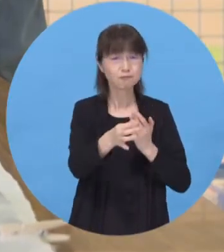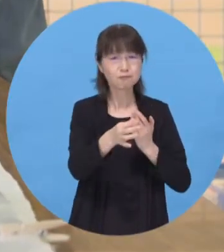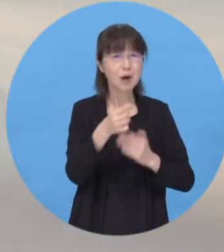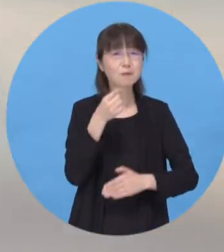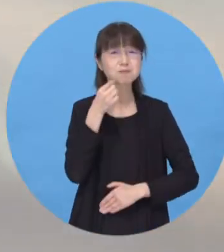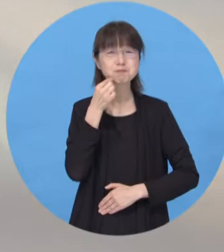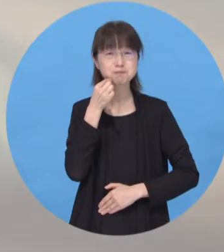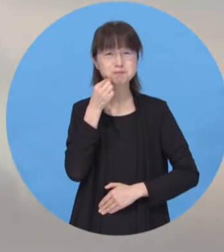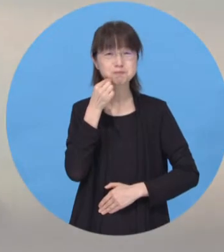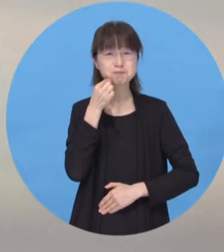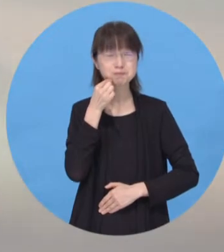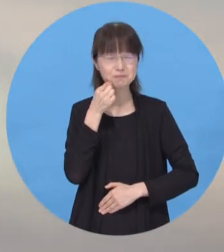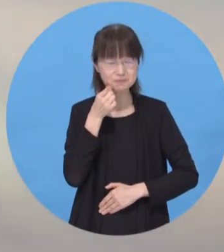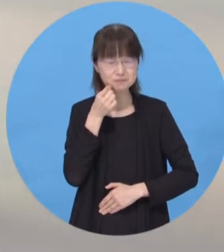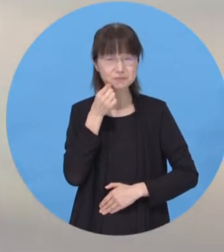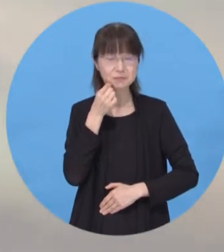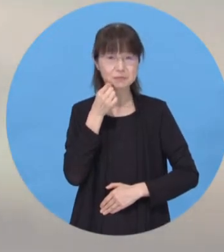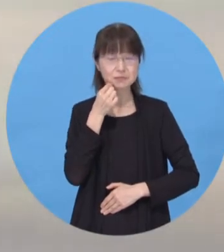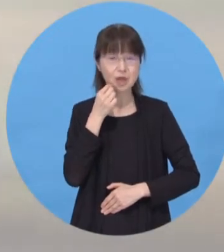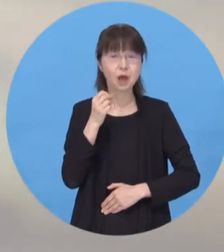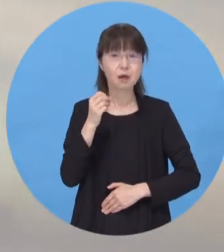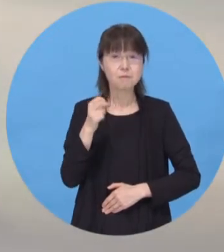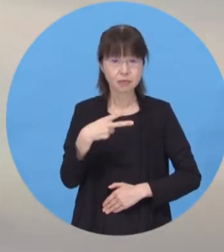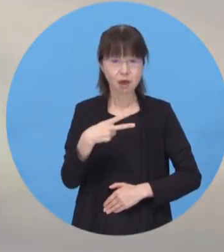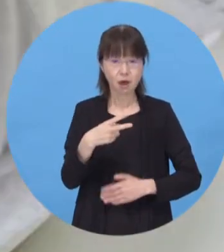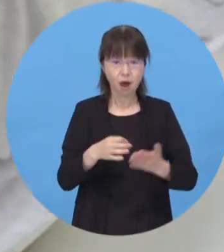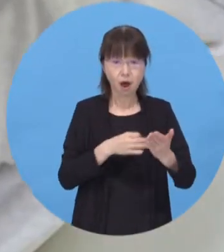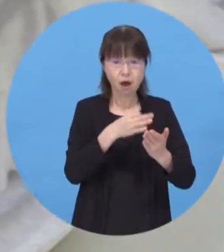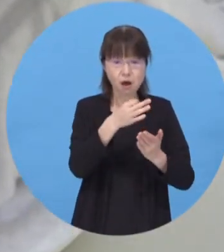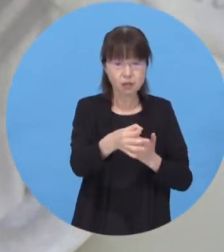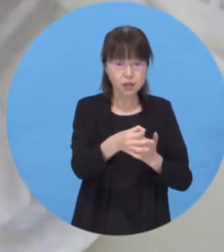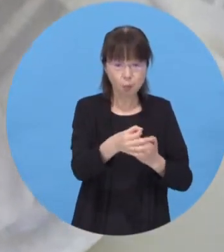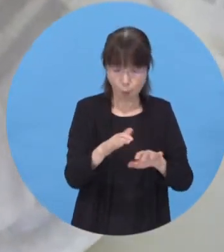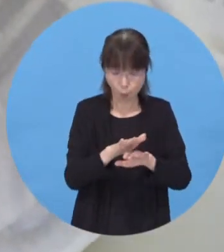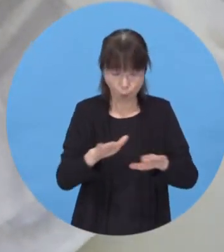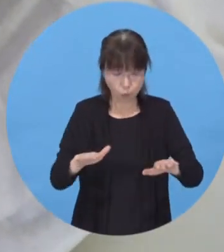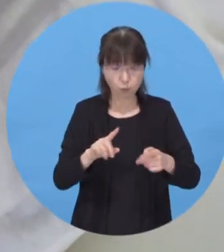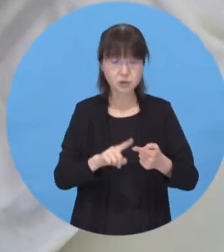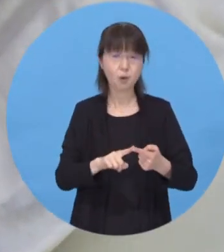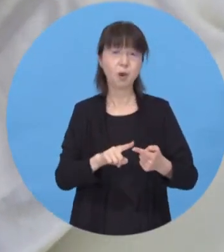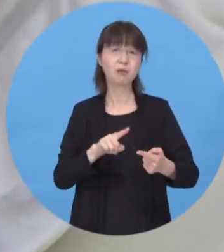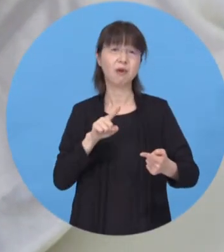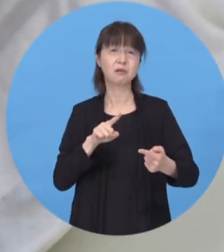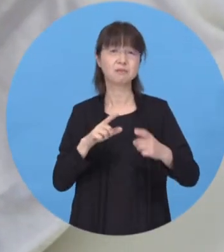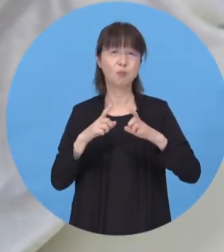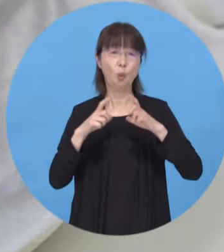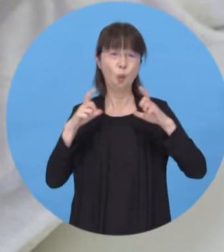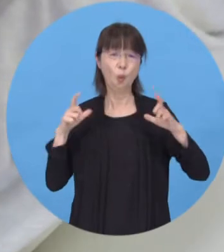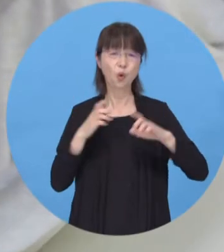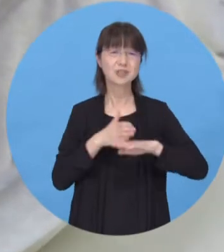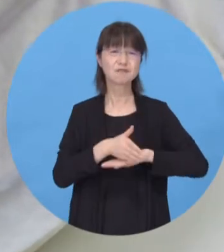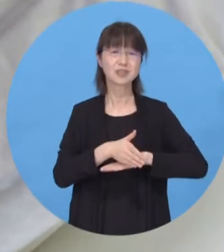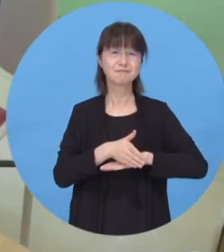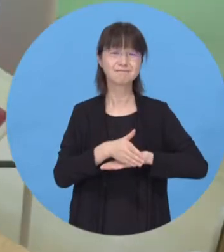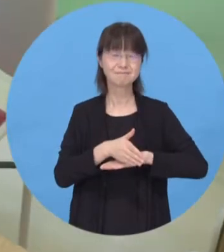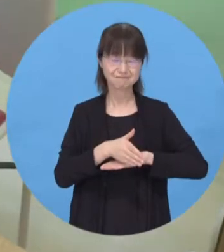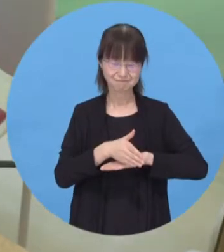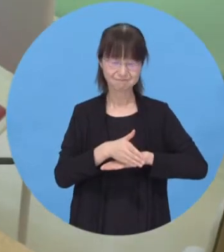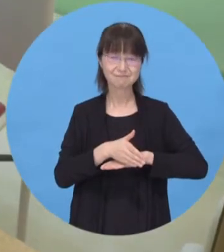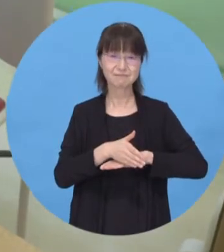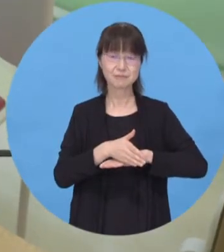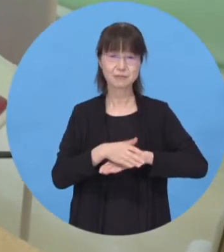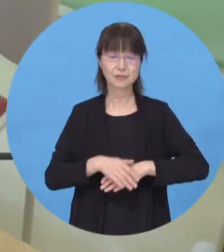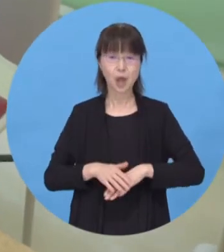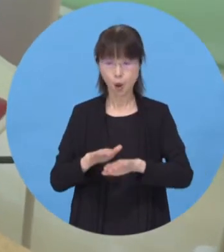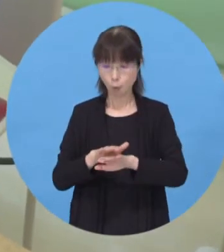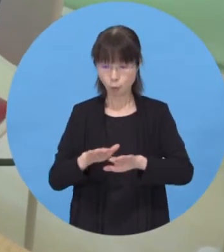されているマスクでは、たとえ小さなサイズ用であっても幼児に大きすぎてしまいます。安全安心を求めて幼